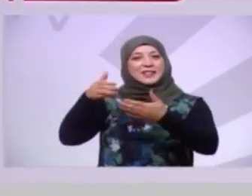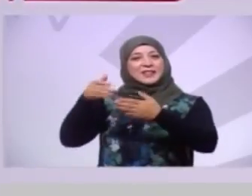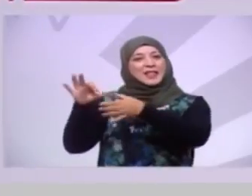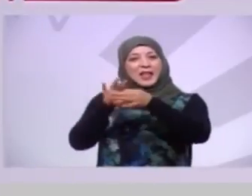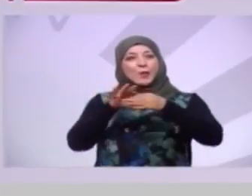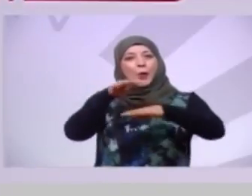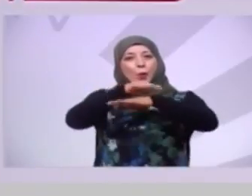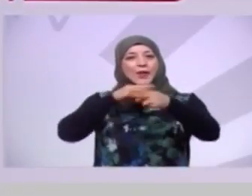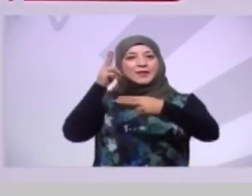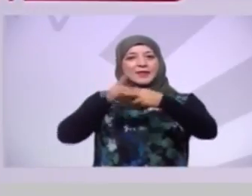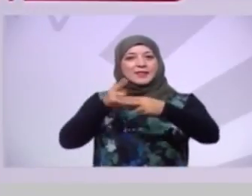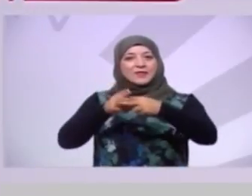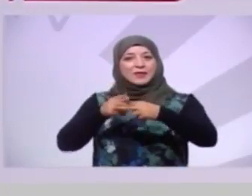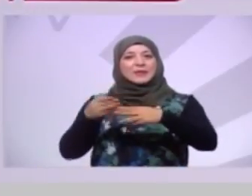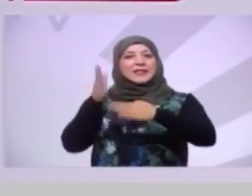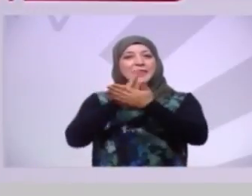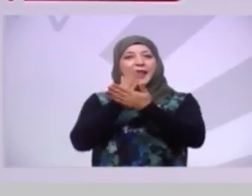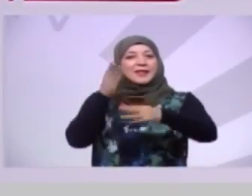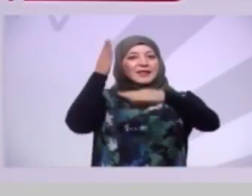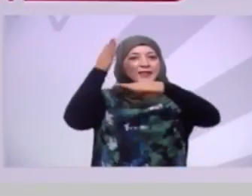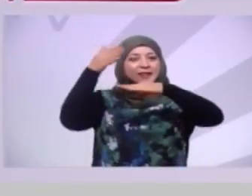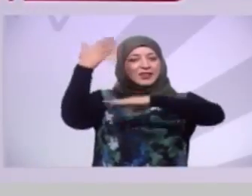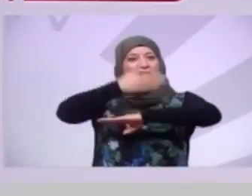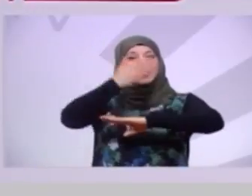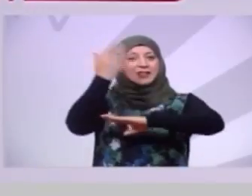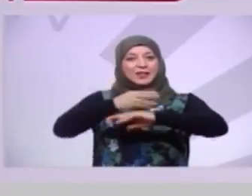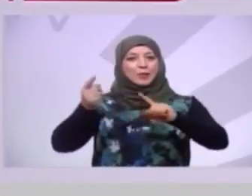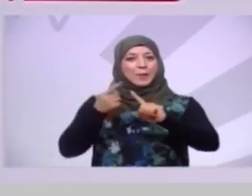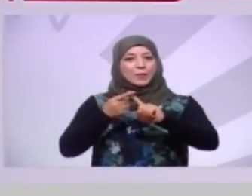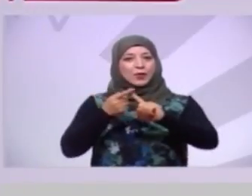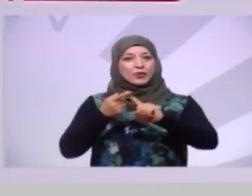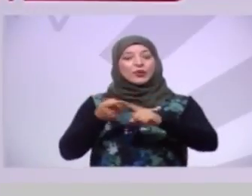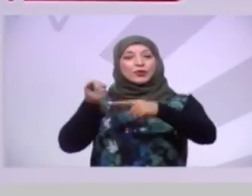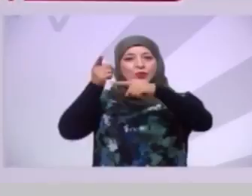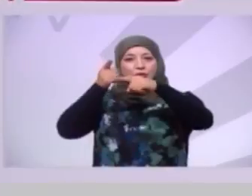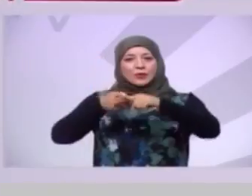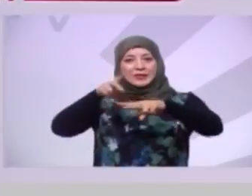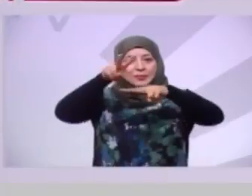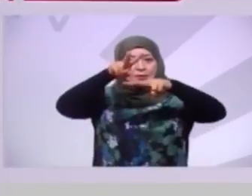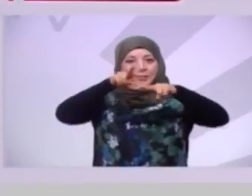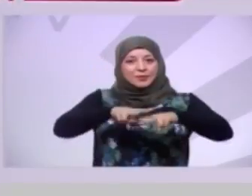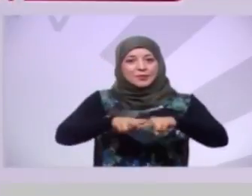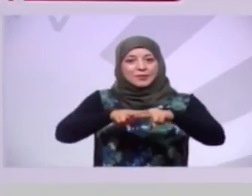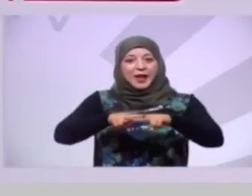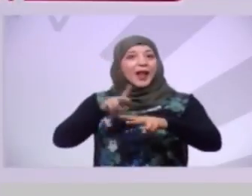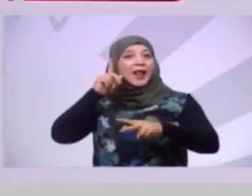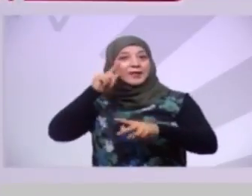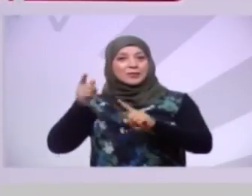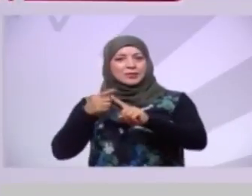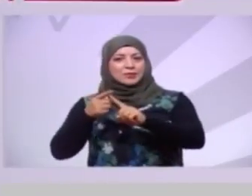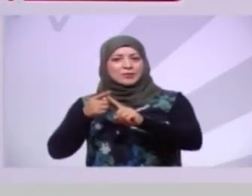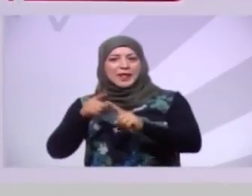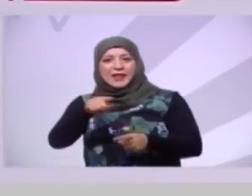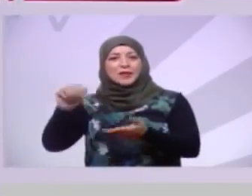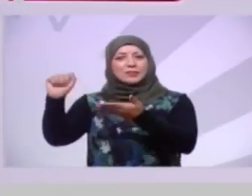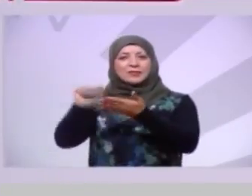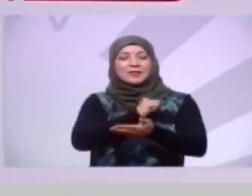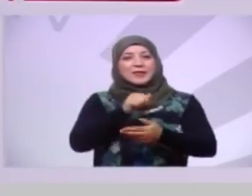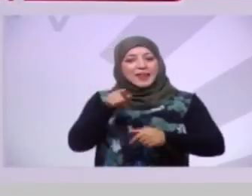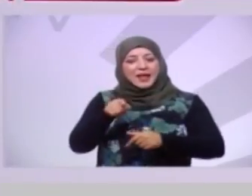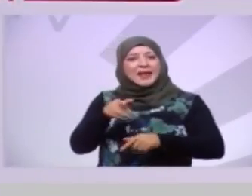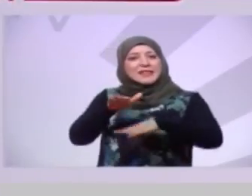الحلم اللي هي اللي قلقنا ان الاوان اللي اثيره السكه الحديديه بمنطقه سكت للموت التي